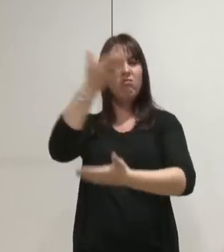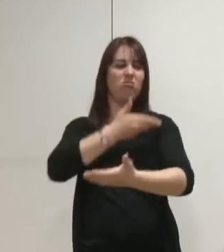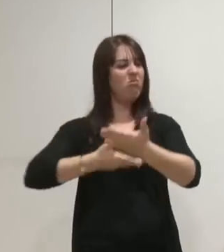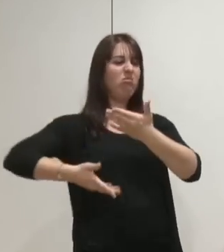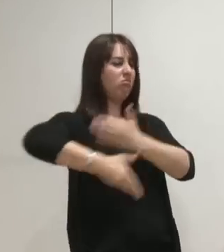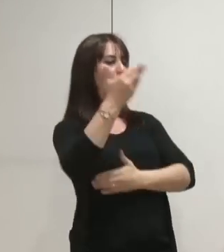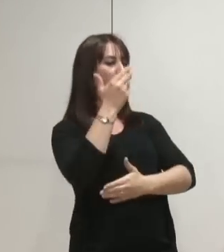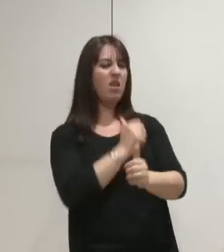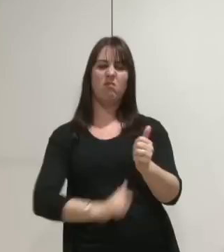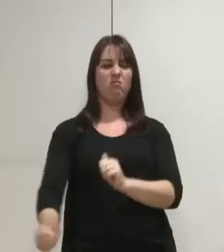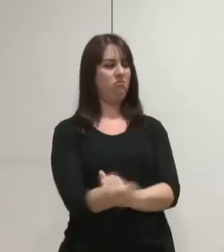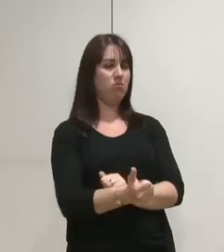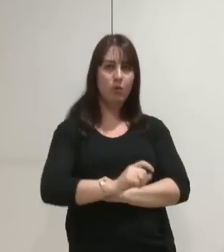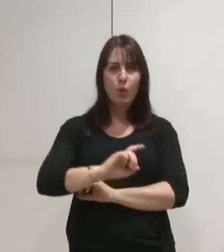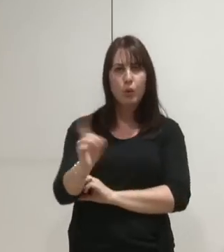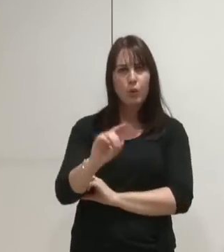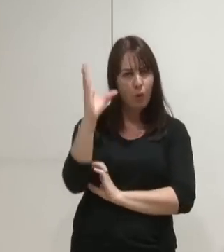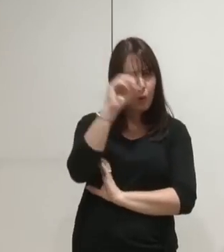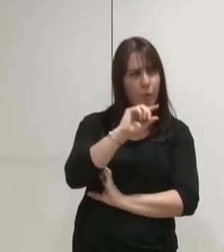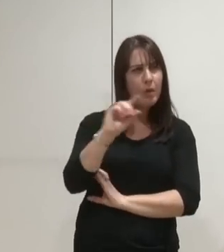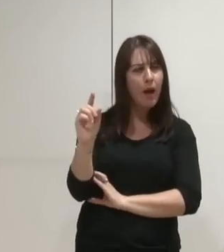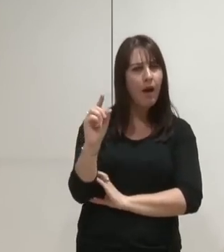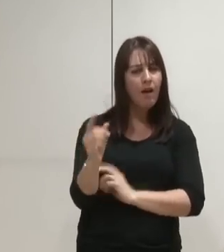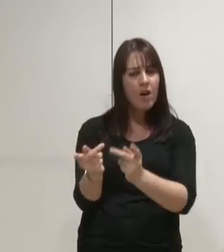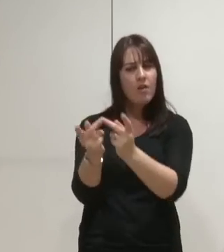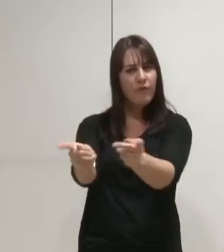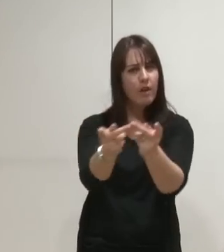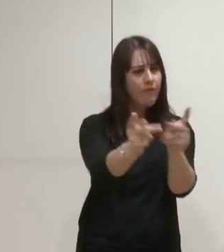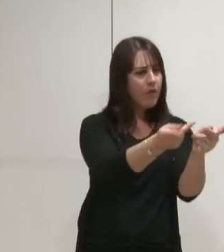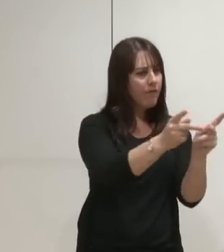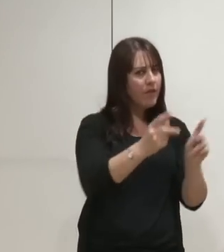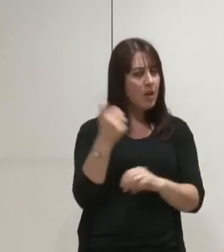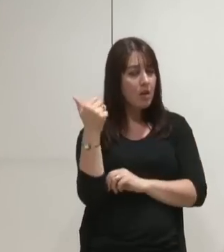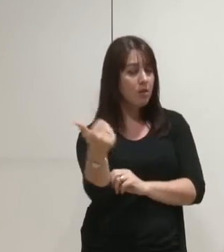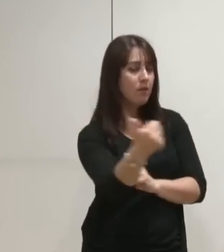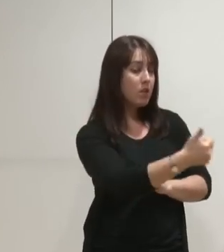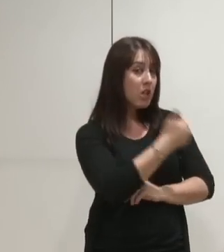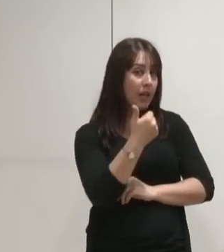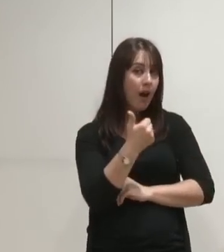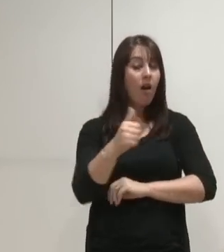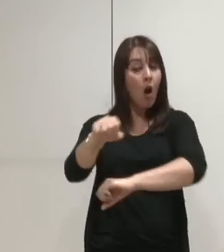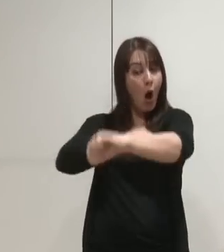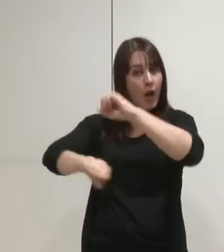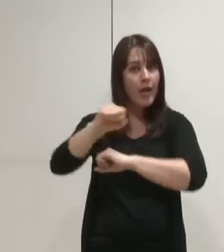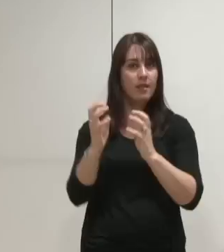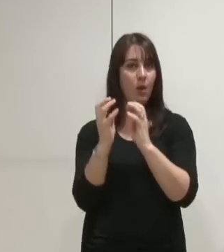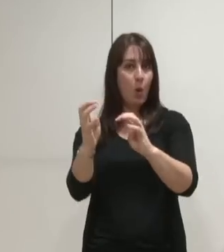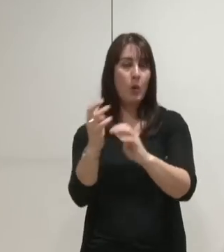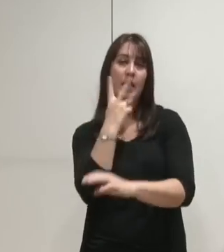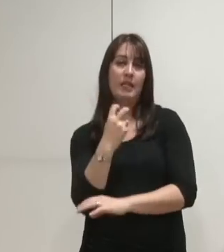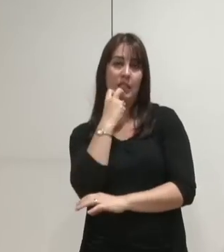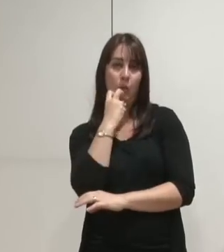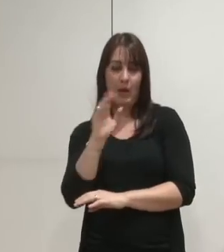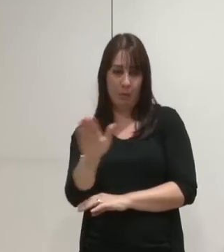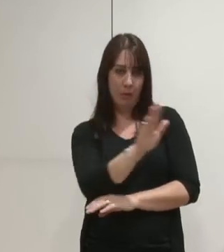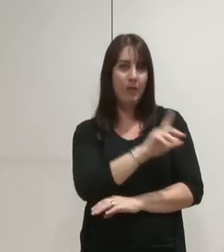communes hein je le rappelle chaque commune doit mettre en place le dispositif des conseils citoyens dans le cadre évidemment de